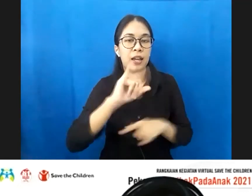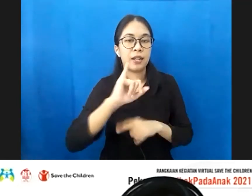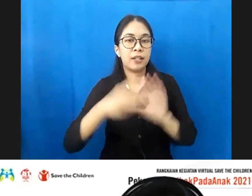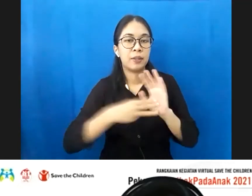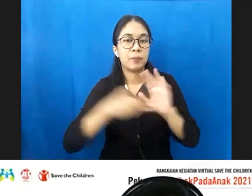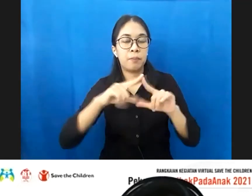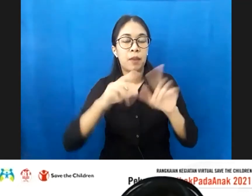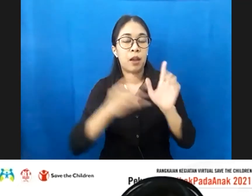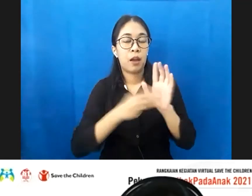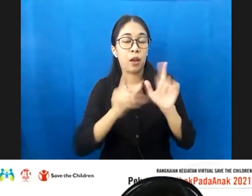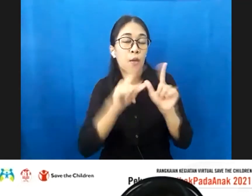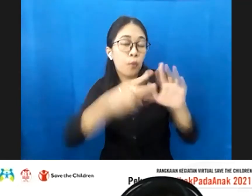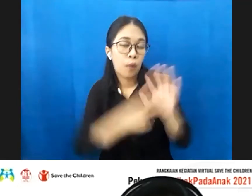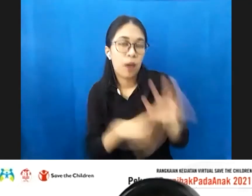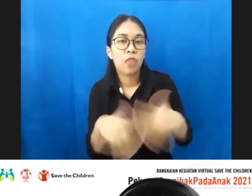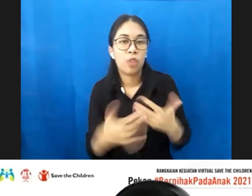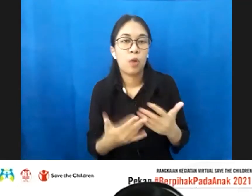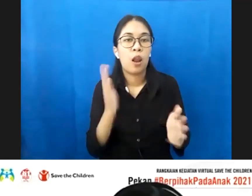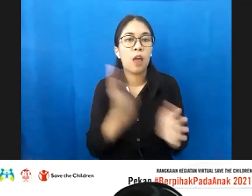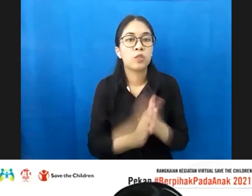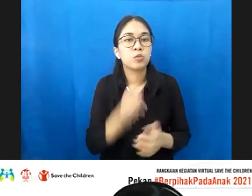buka open mic-nya.